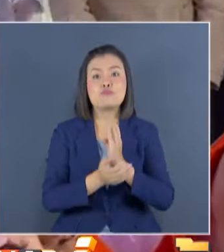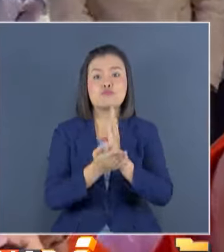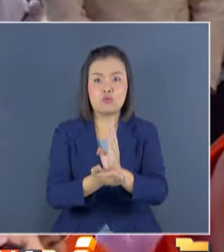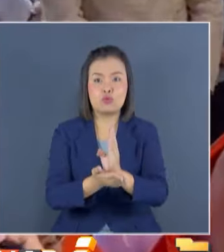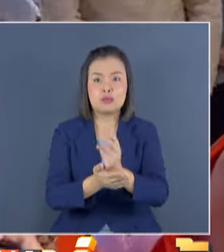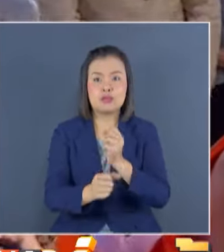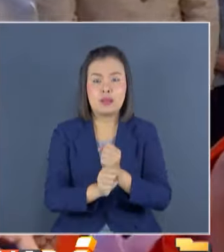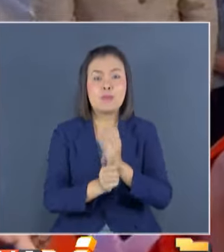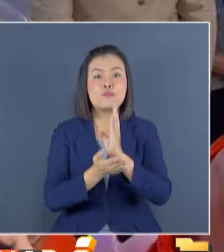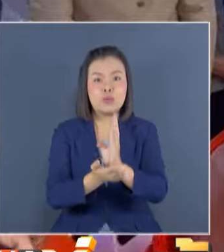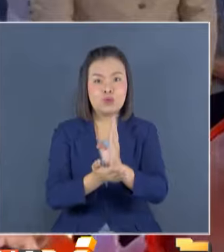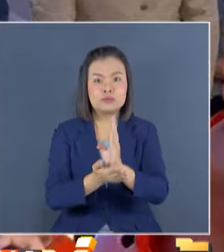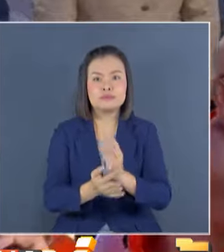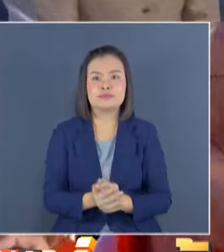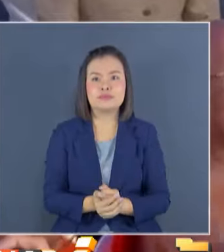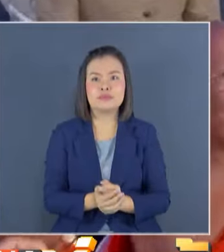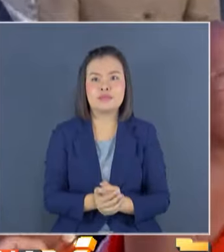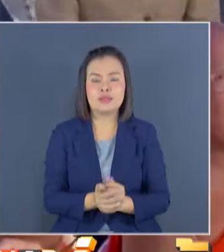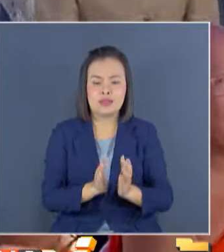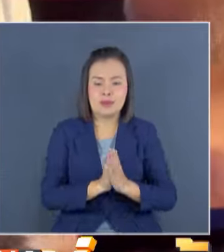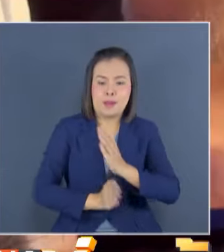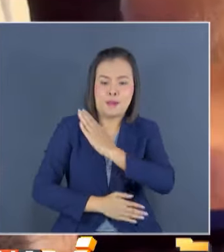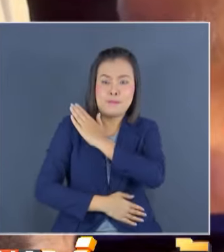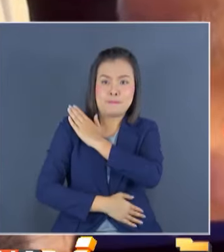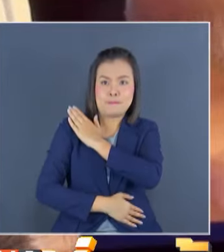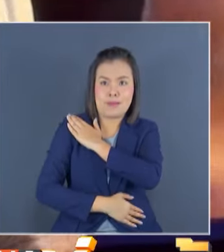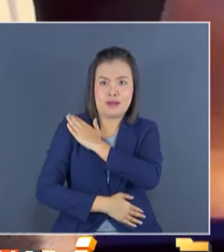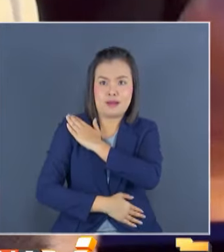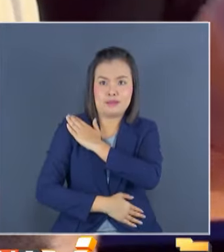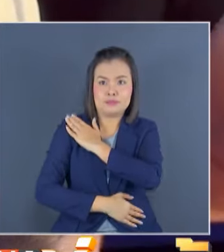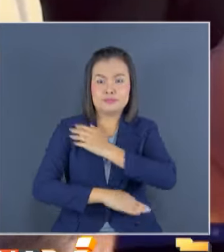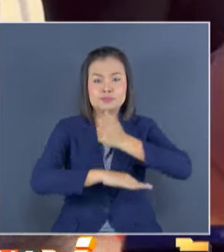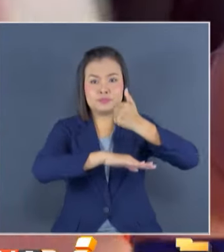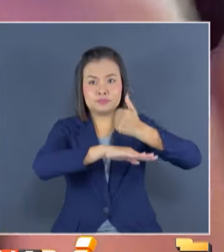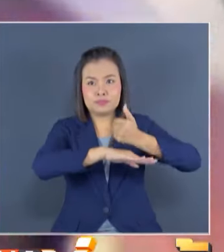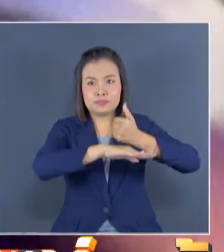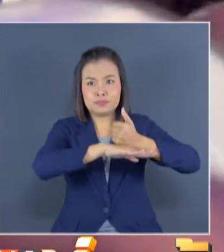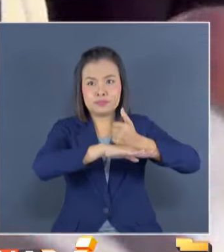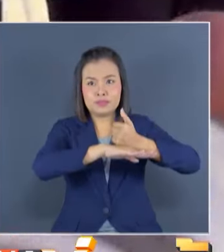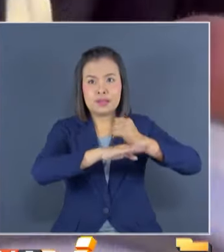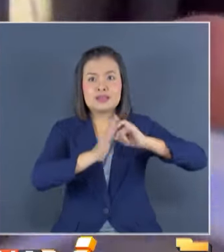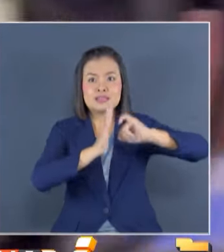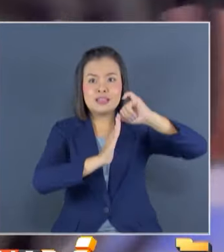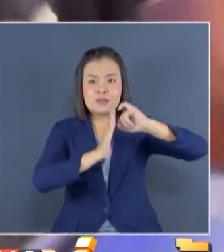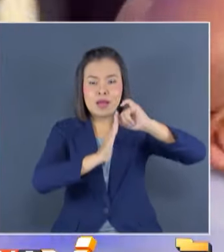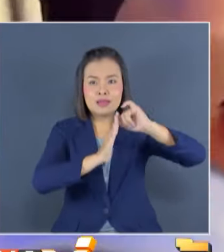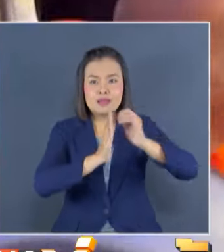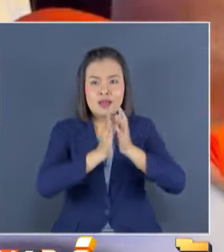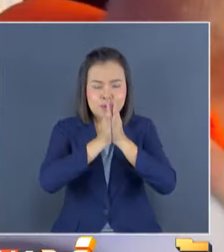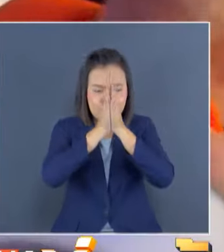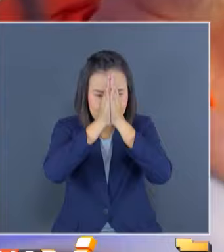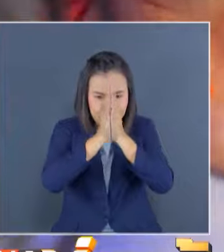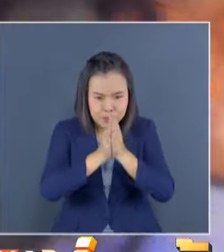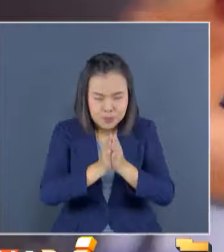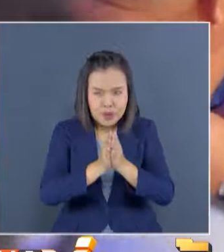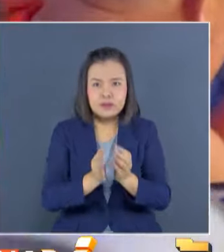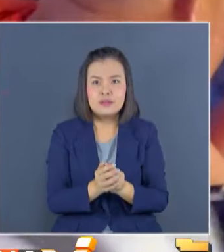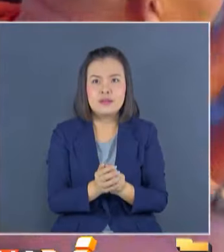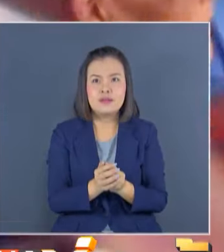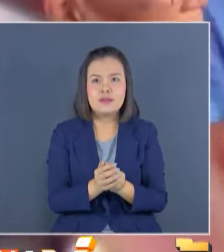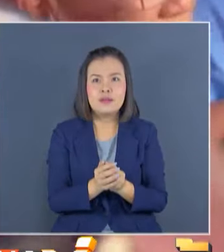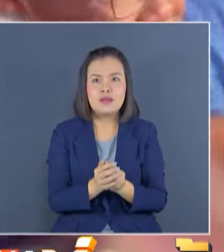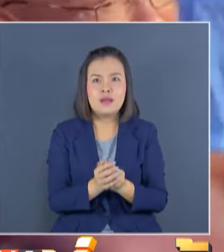ไปวัดท่าตอนไปกราบนมัสการพระเทพมังคลาจารย์เจ้าคณะจังหวัดเชียงใหม่ค่ะนี่แล้วก็ไปรับมอบลูกประ